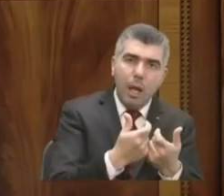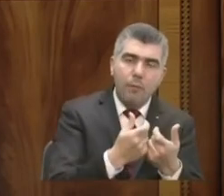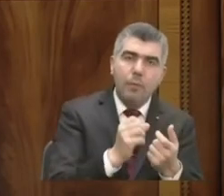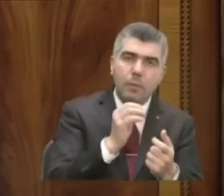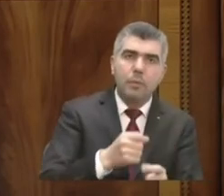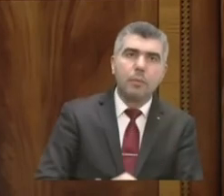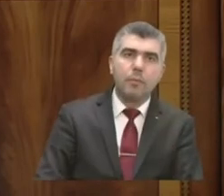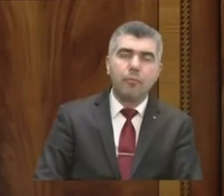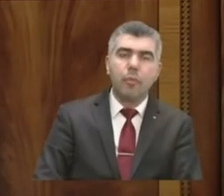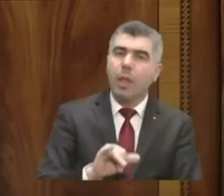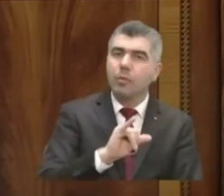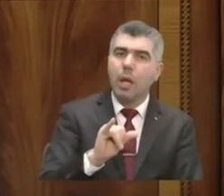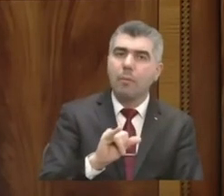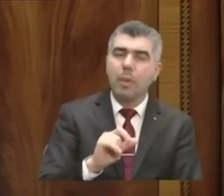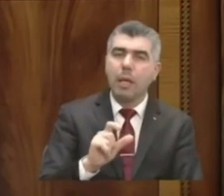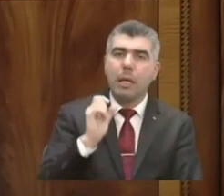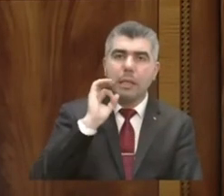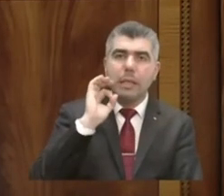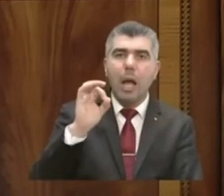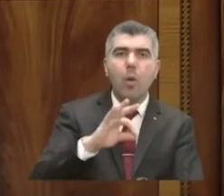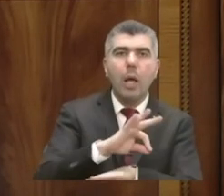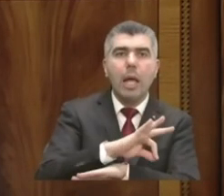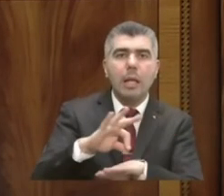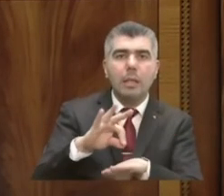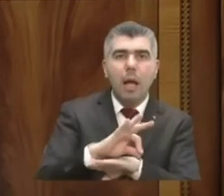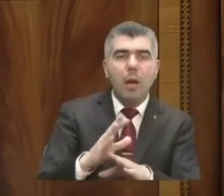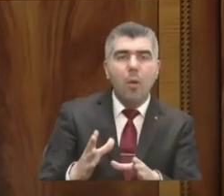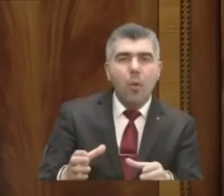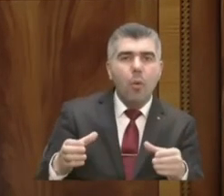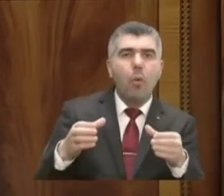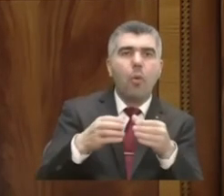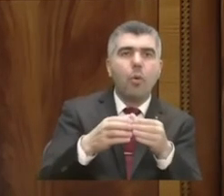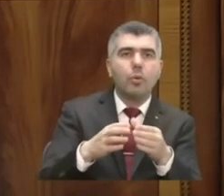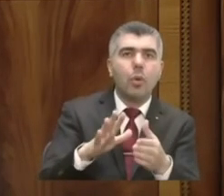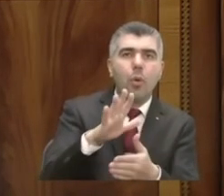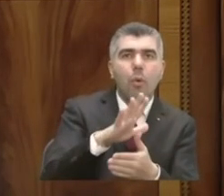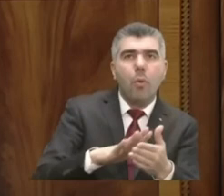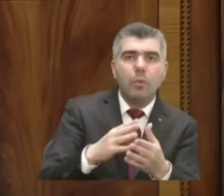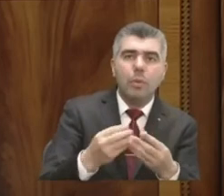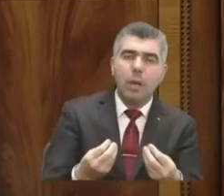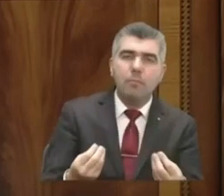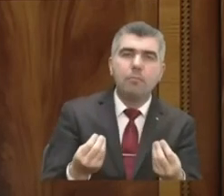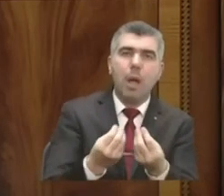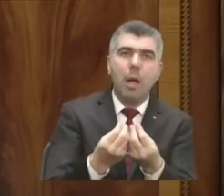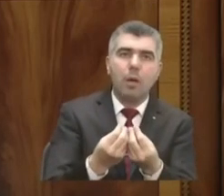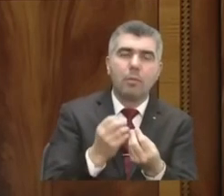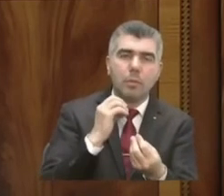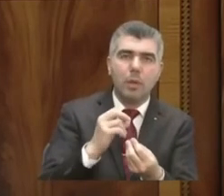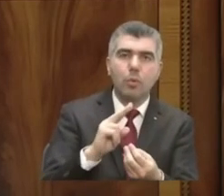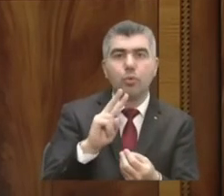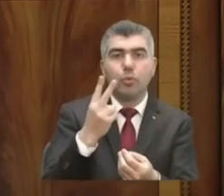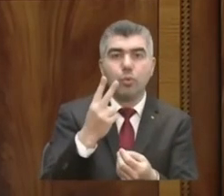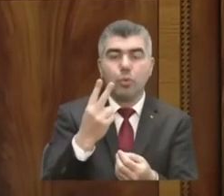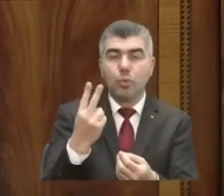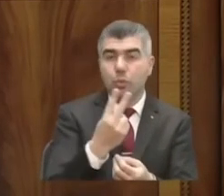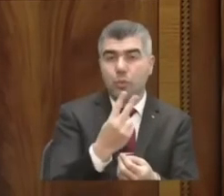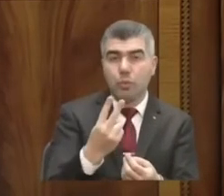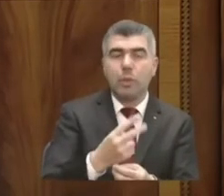لا. الاداره ملزمه باش تاخذهم بيناتهم ويديروا بيناتهم لانفورماسيون ريكوبي ويعملوا. هادو جوج